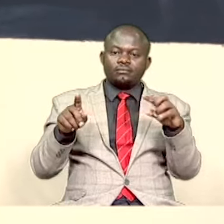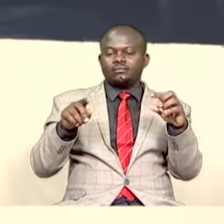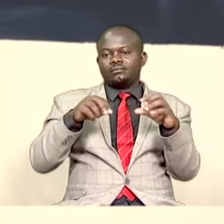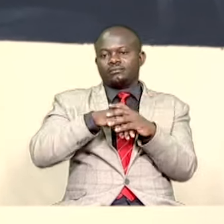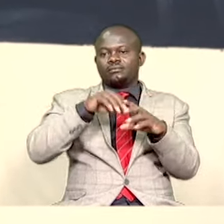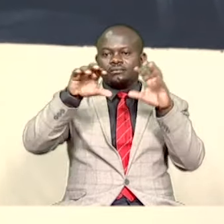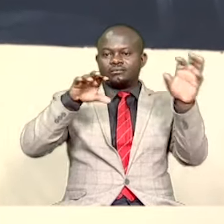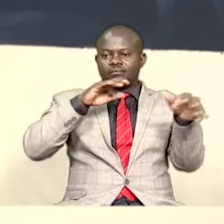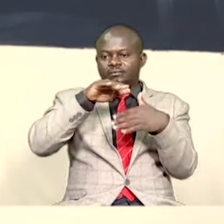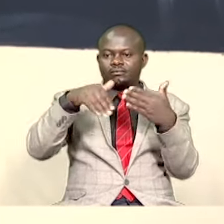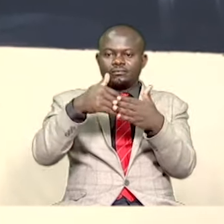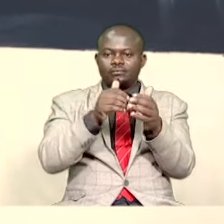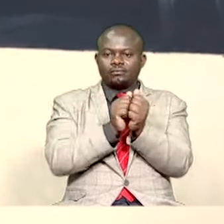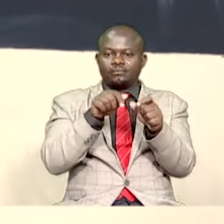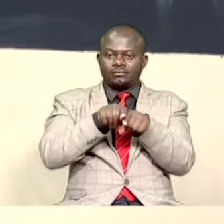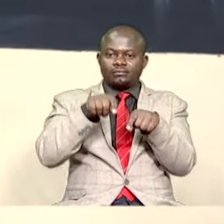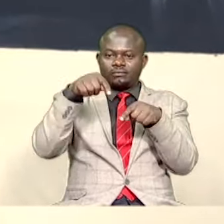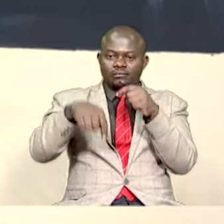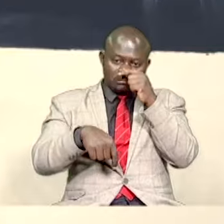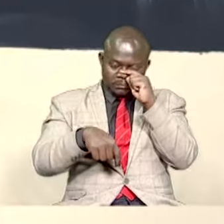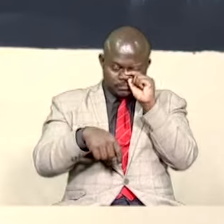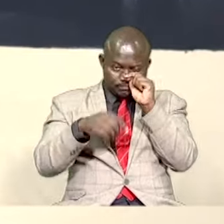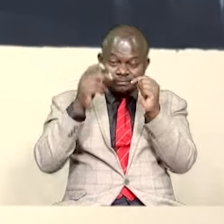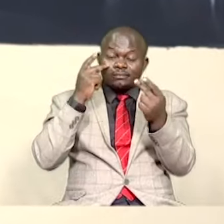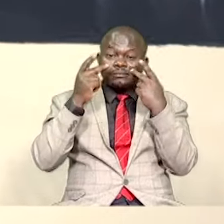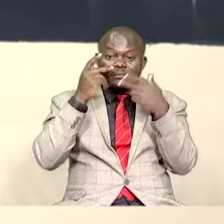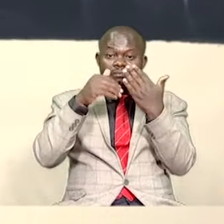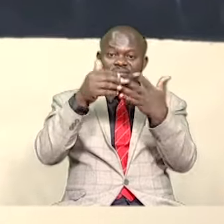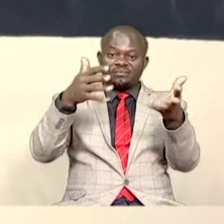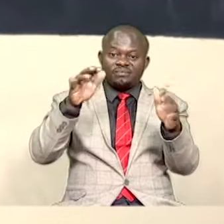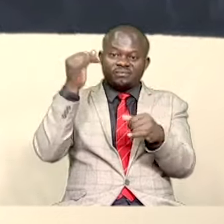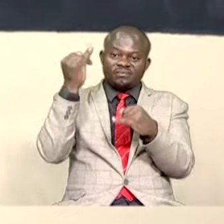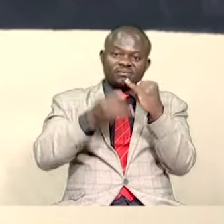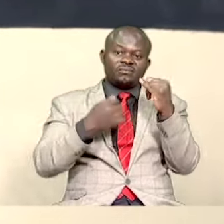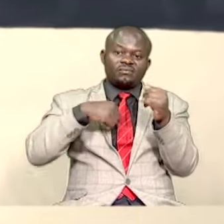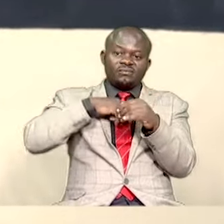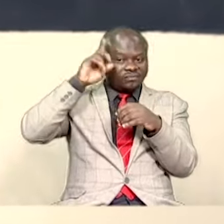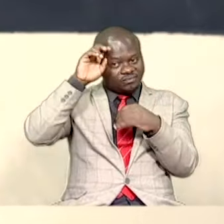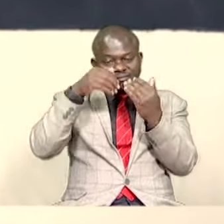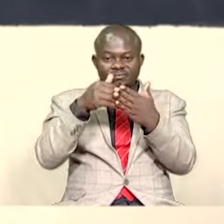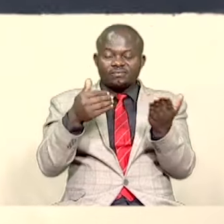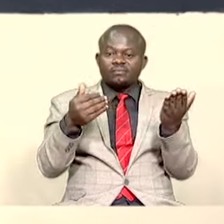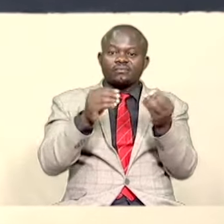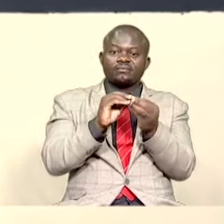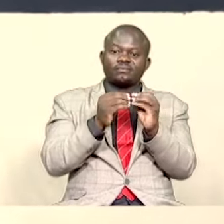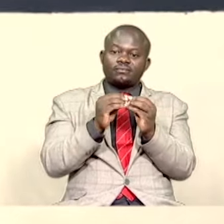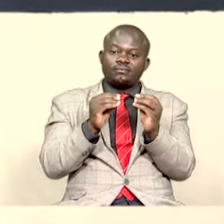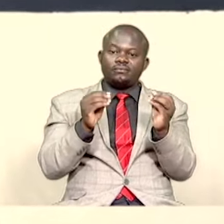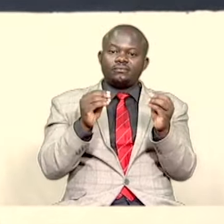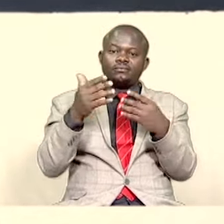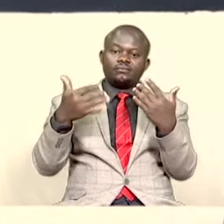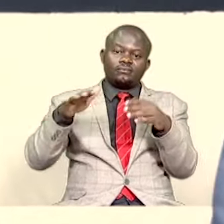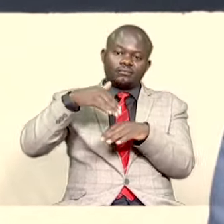site zitandukanye. Nkahanga haturi nyirizina murabibona inyuma yanjye, bamaze gusoza. Ntekereza ko n'imibare cyangwa bamaze